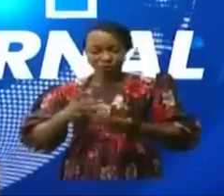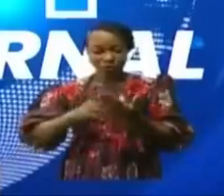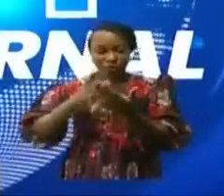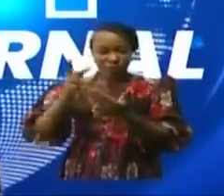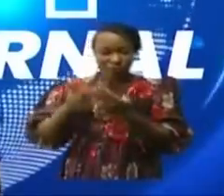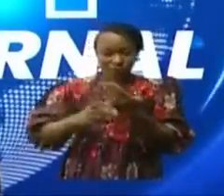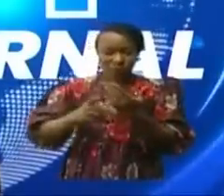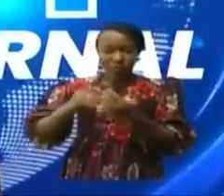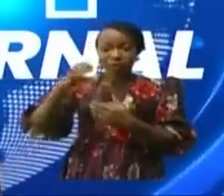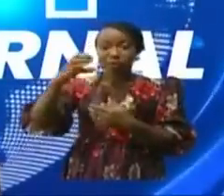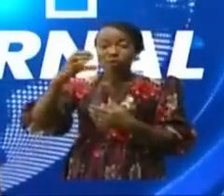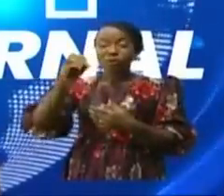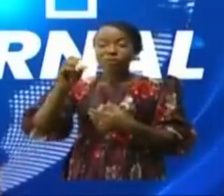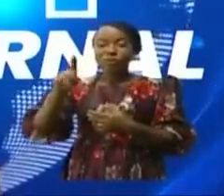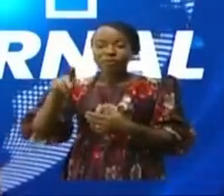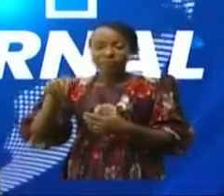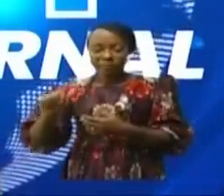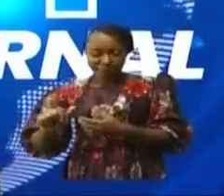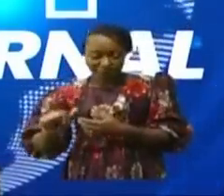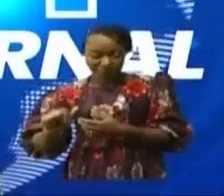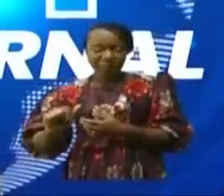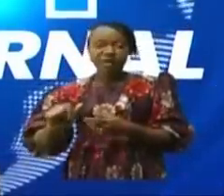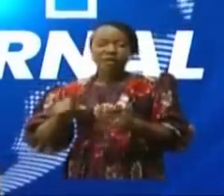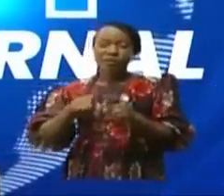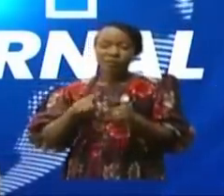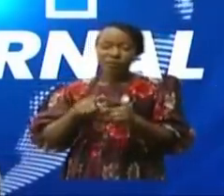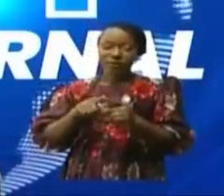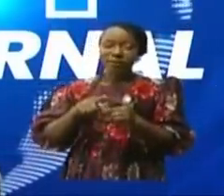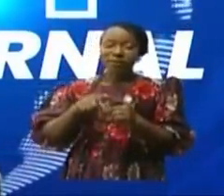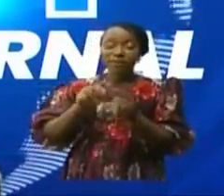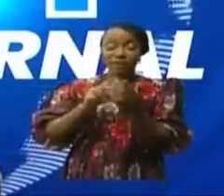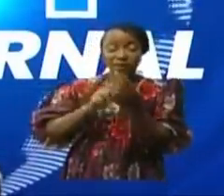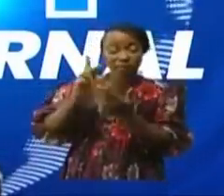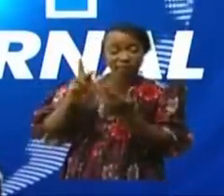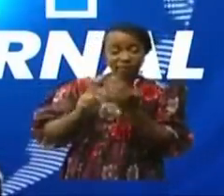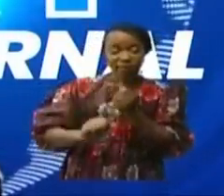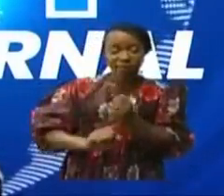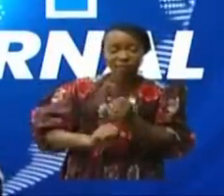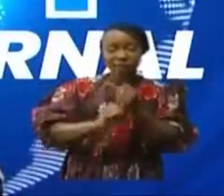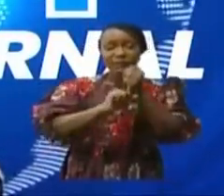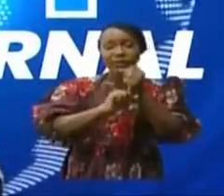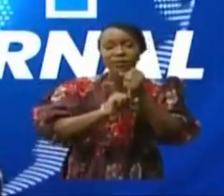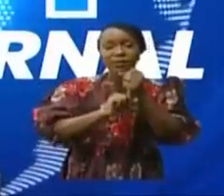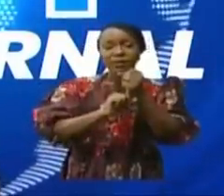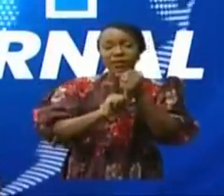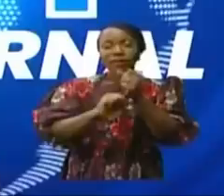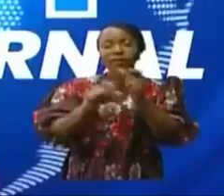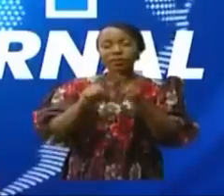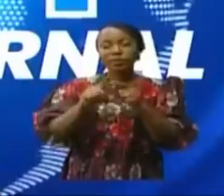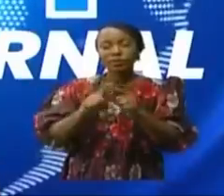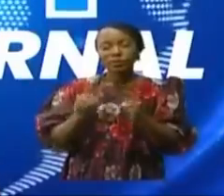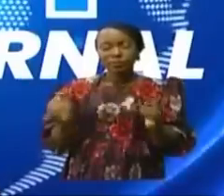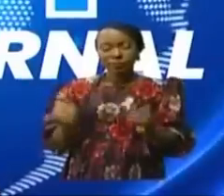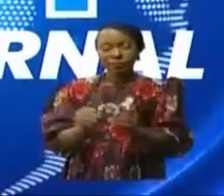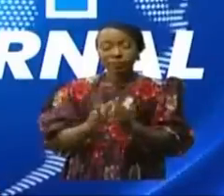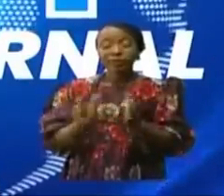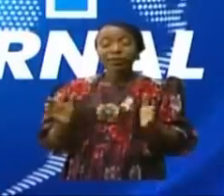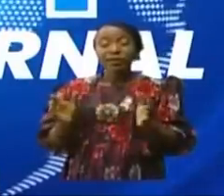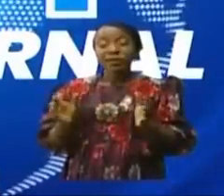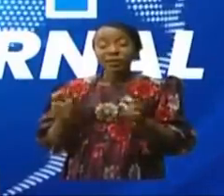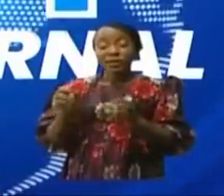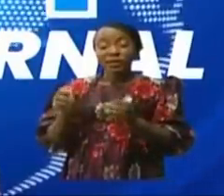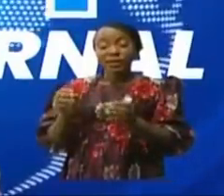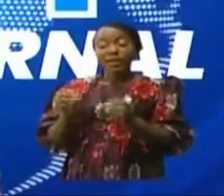COPA. L'unité nationale de coordination du projet d'appui du développement des micro, petites et moyennes entreprises